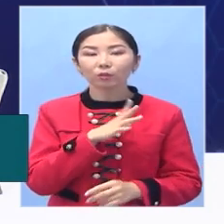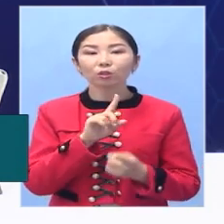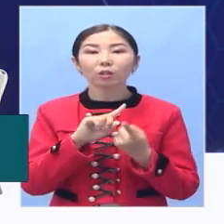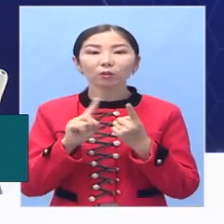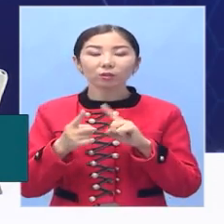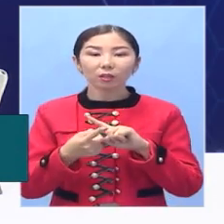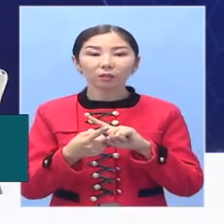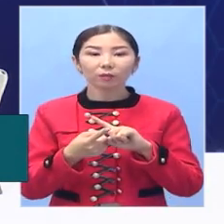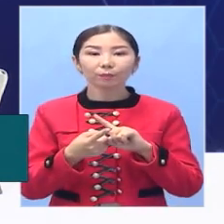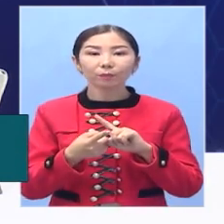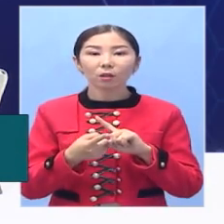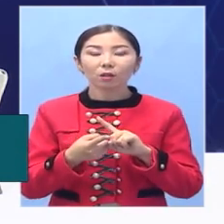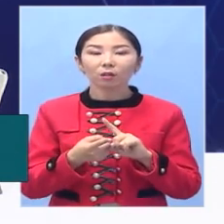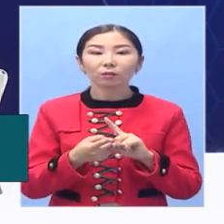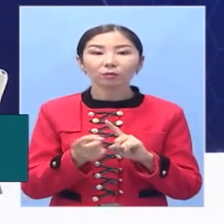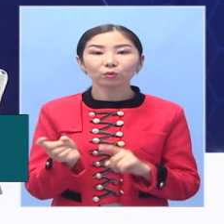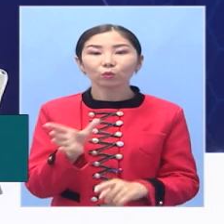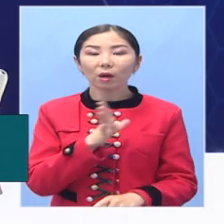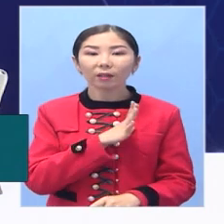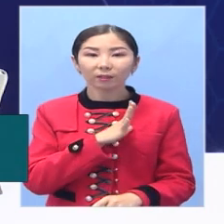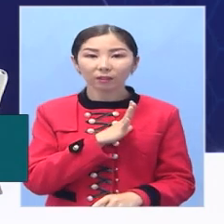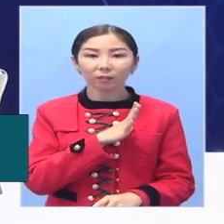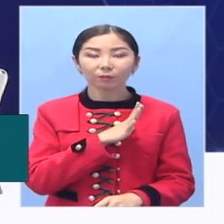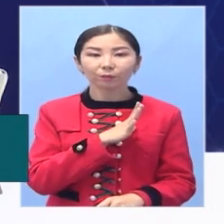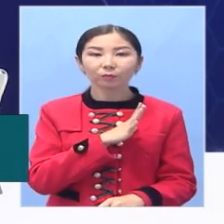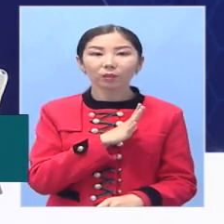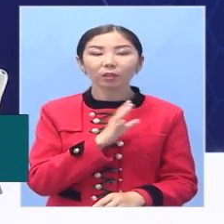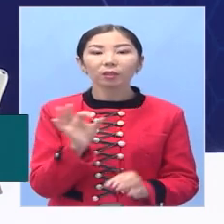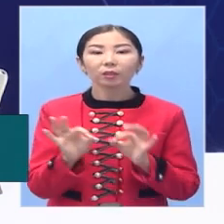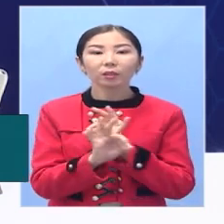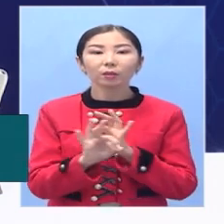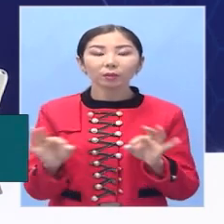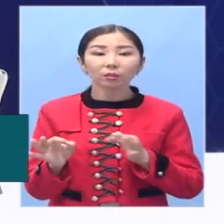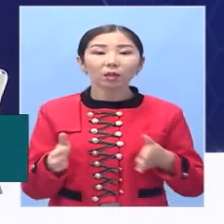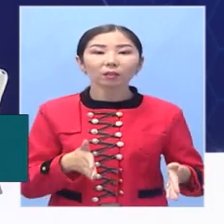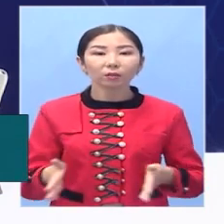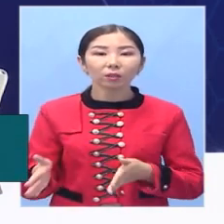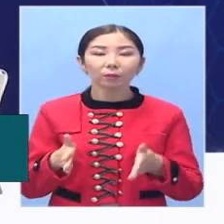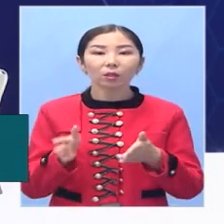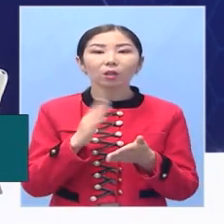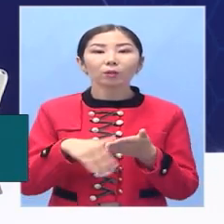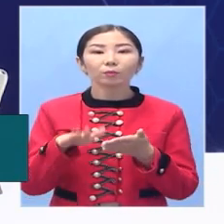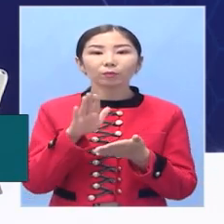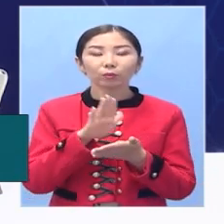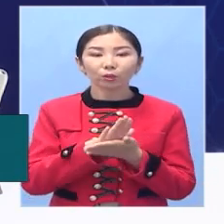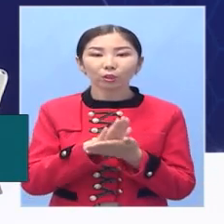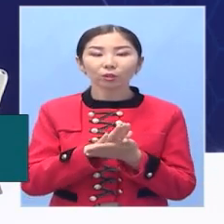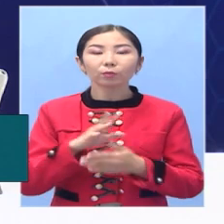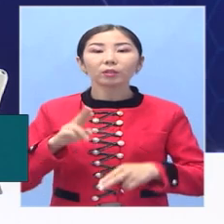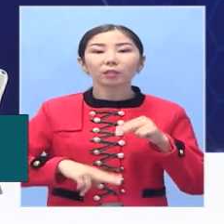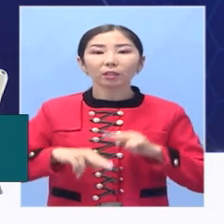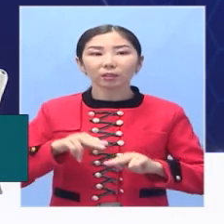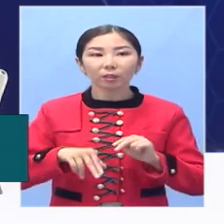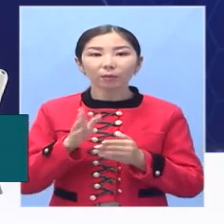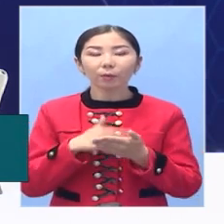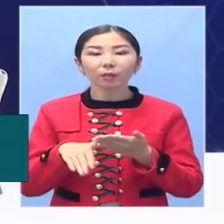ауыстырылады. Соны ауыстырып жатқан кезде керемет салынған жолдарды бүлдіретін мердігерлер де бар. Бұған қатысты